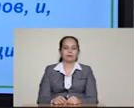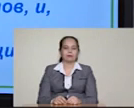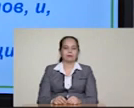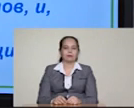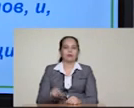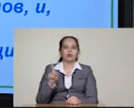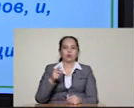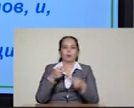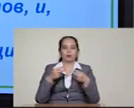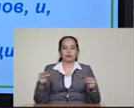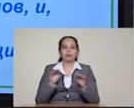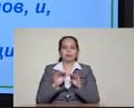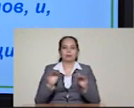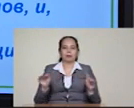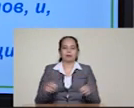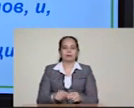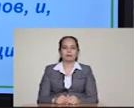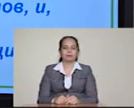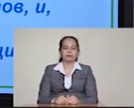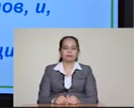Ну что получается, ребята?